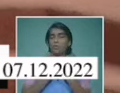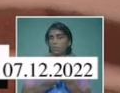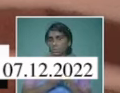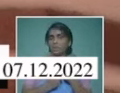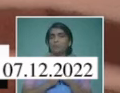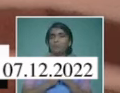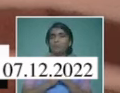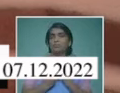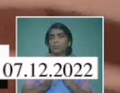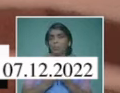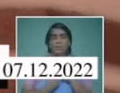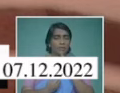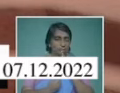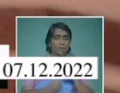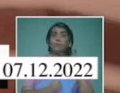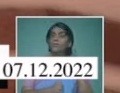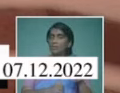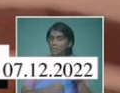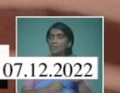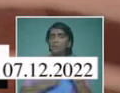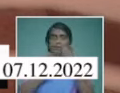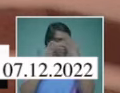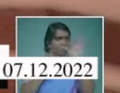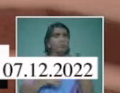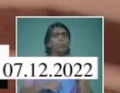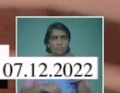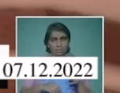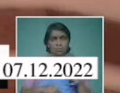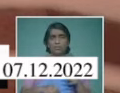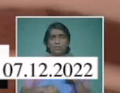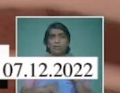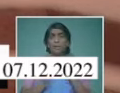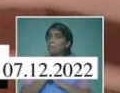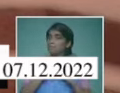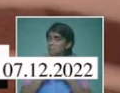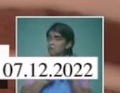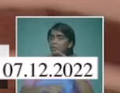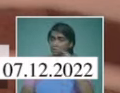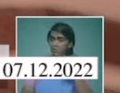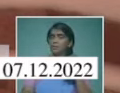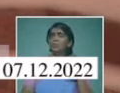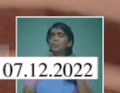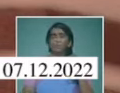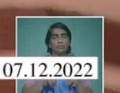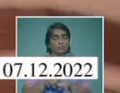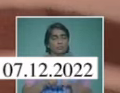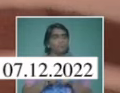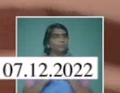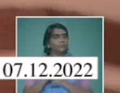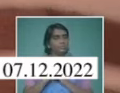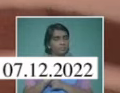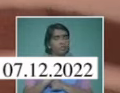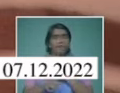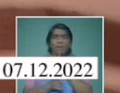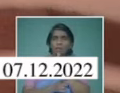கூட அந்த சங்க உறுப்பினர்கள் ஊடகத்தில் சொல்லியிருந்தார்கள். வளம போல உளர்ற அரசியல் அல்லது பொய்யான